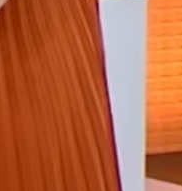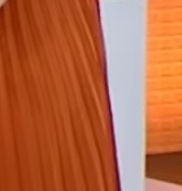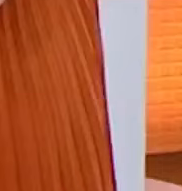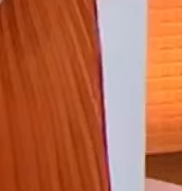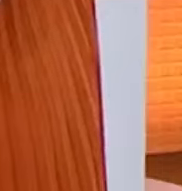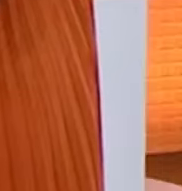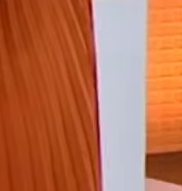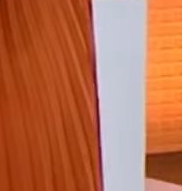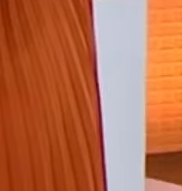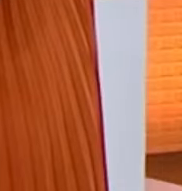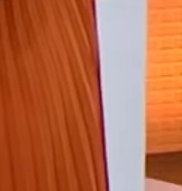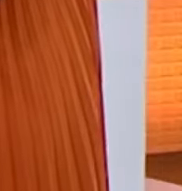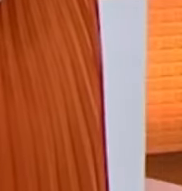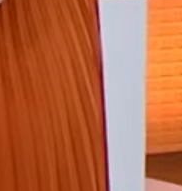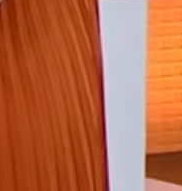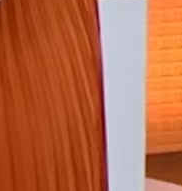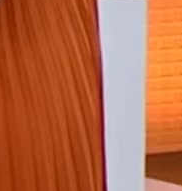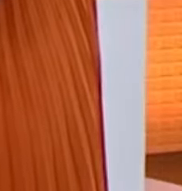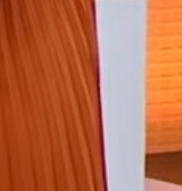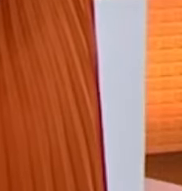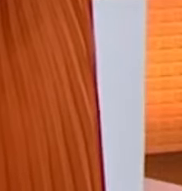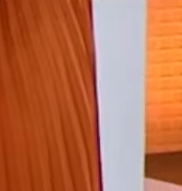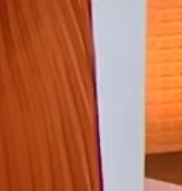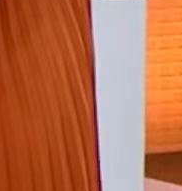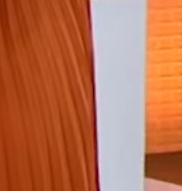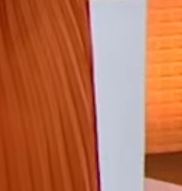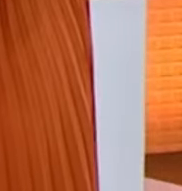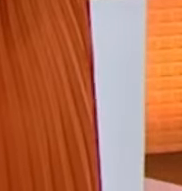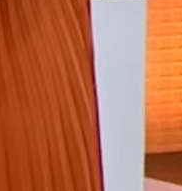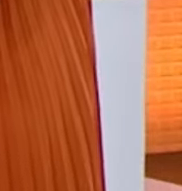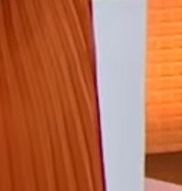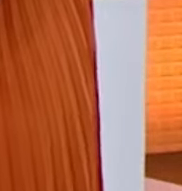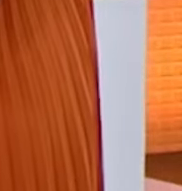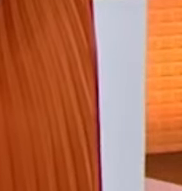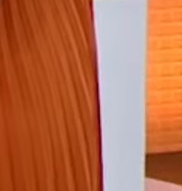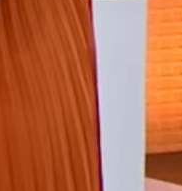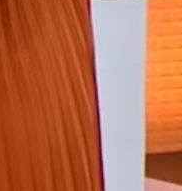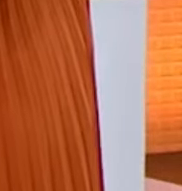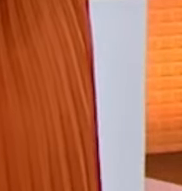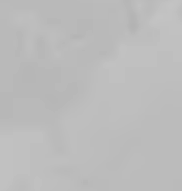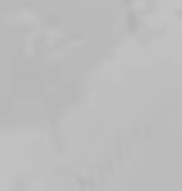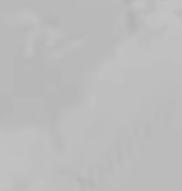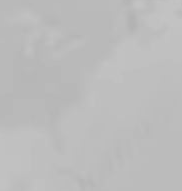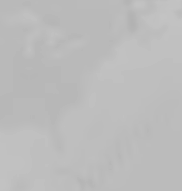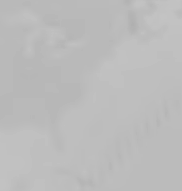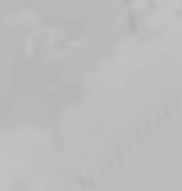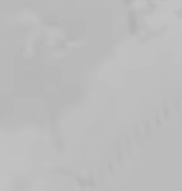po kami sa GMA Pinoy TV at sa www.gmanews.tv.